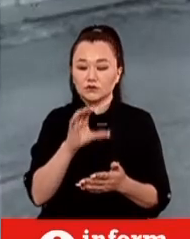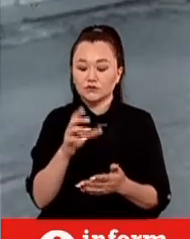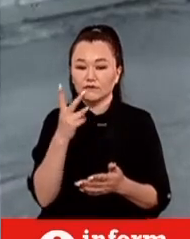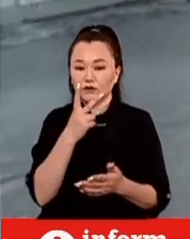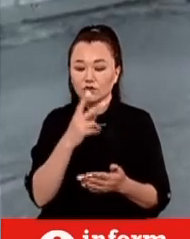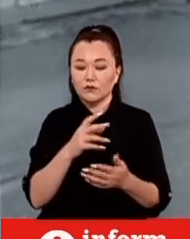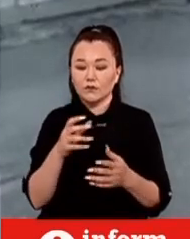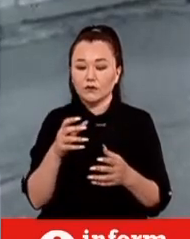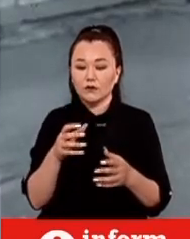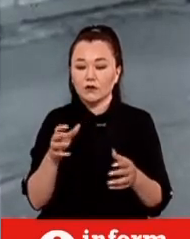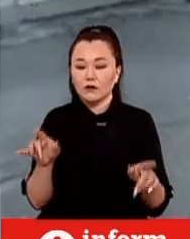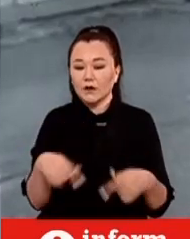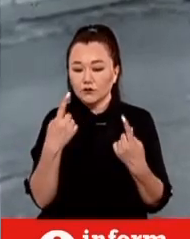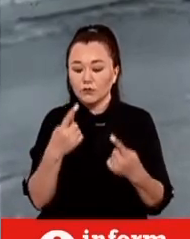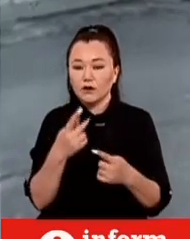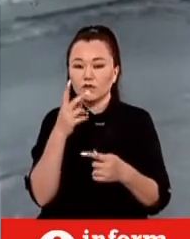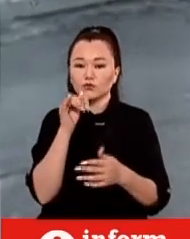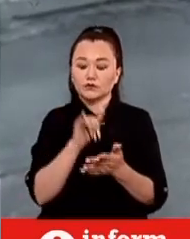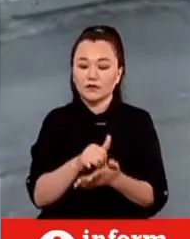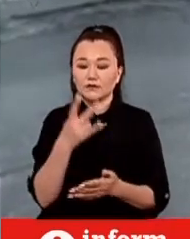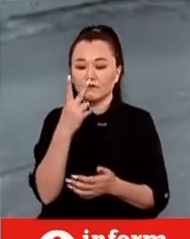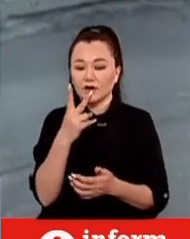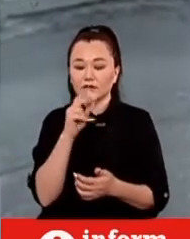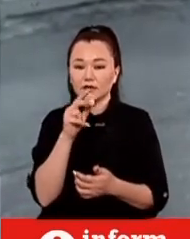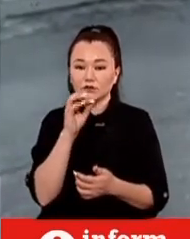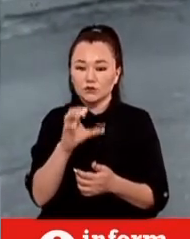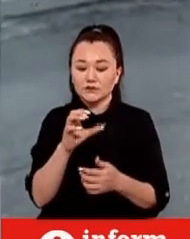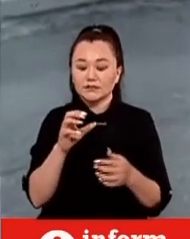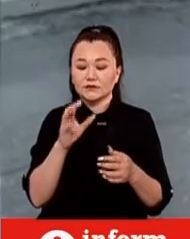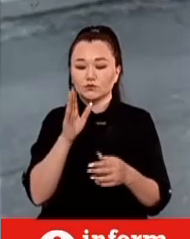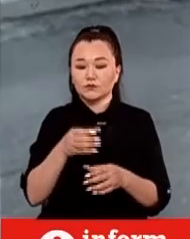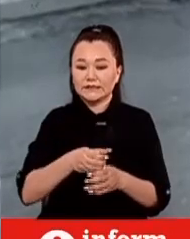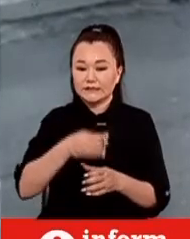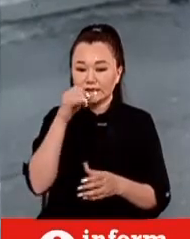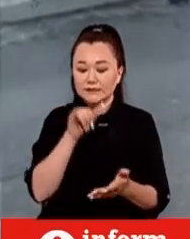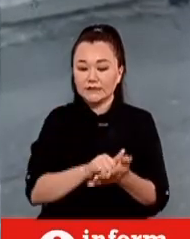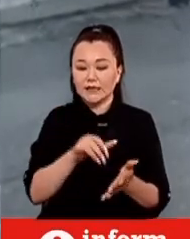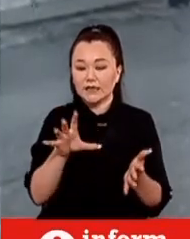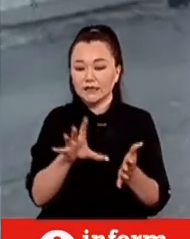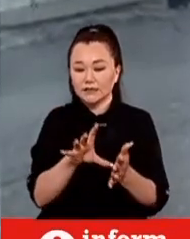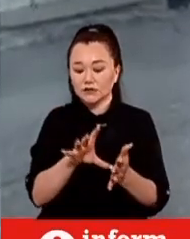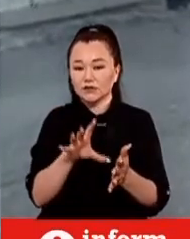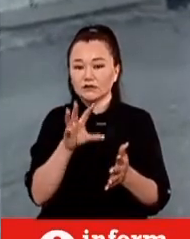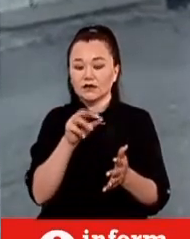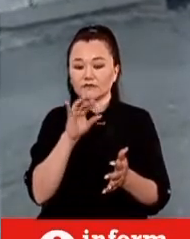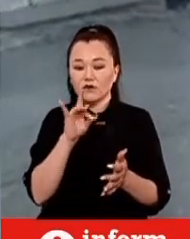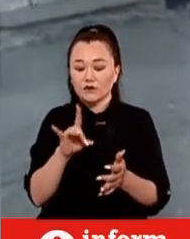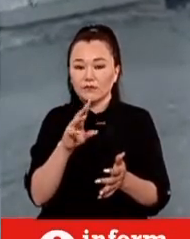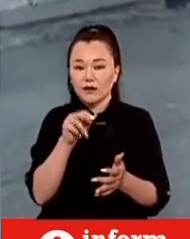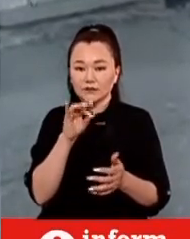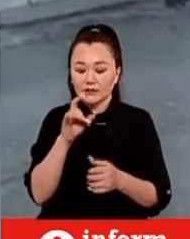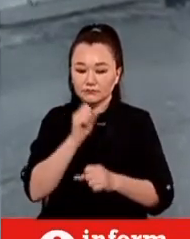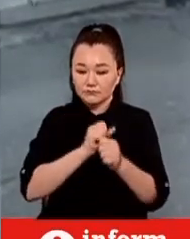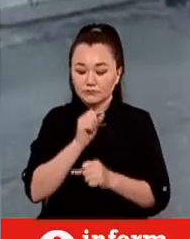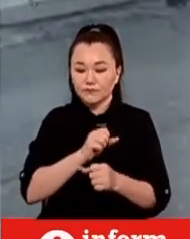подъема. В ней будут установлены два насосные станции. Устанавливаться будет электричество, трансформаторная подстанция,